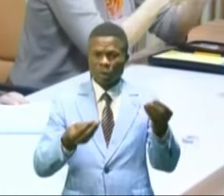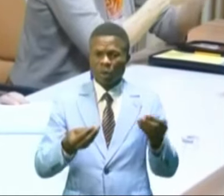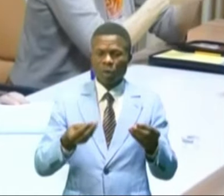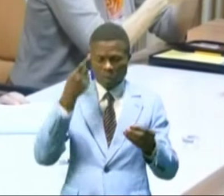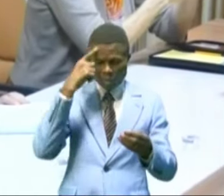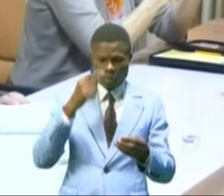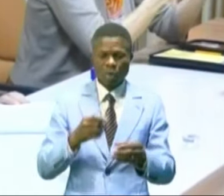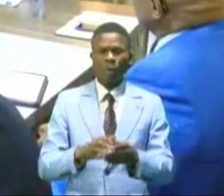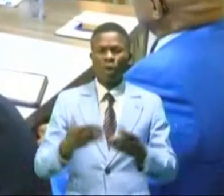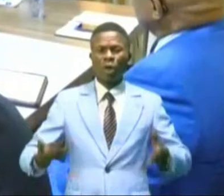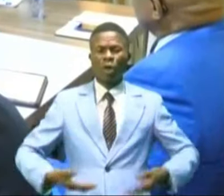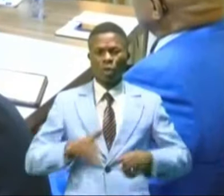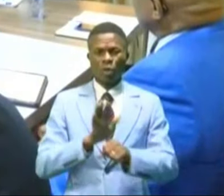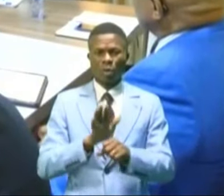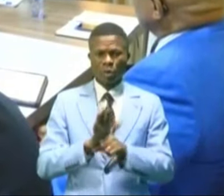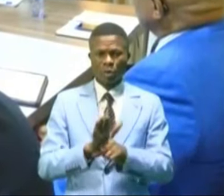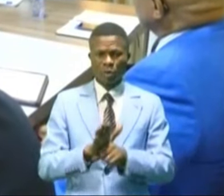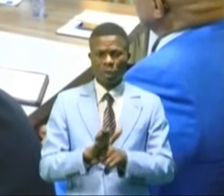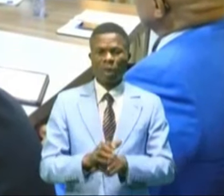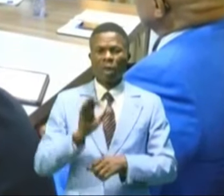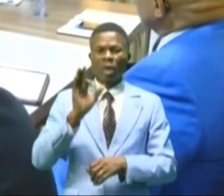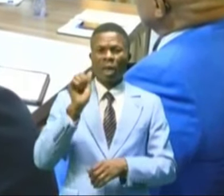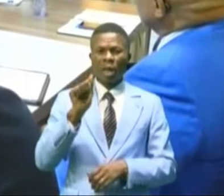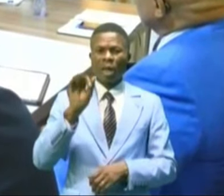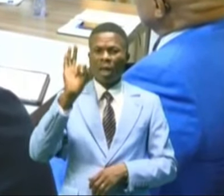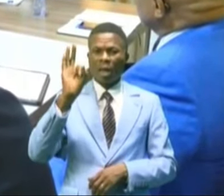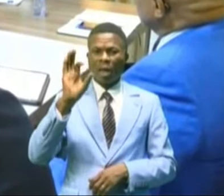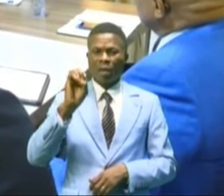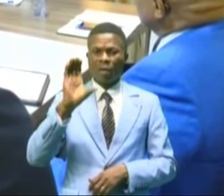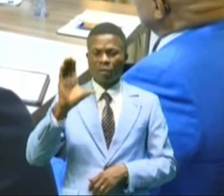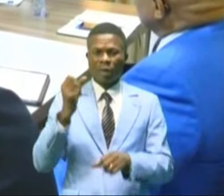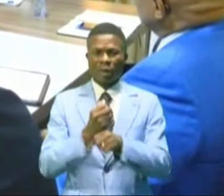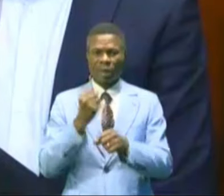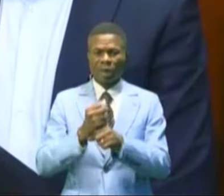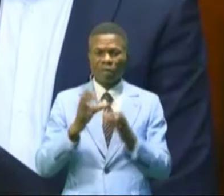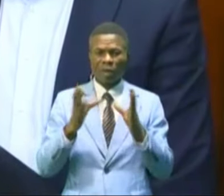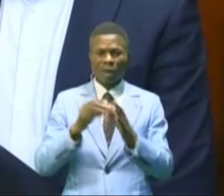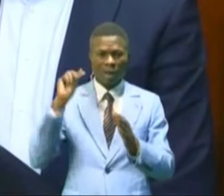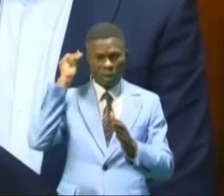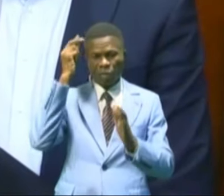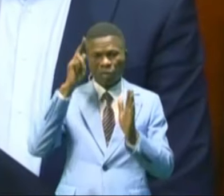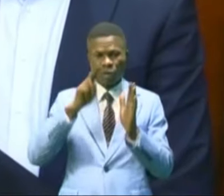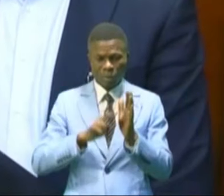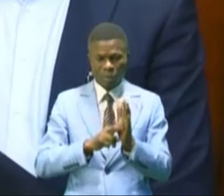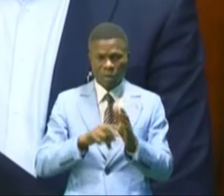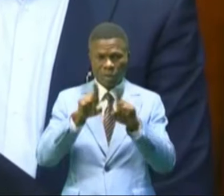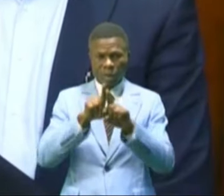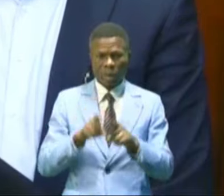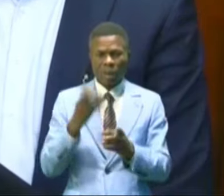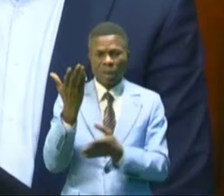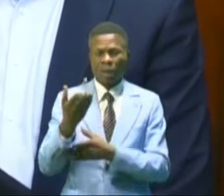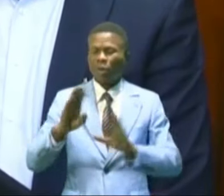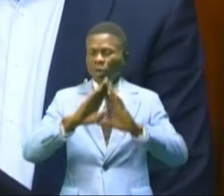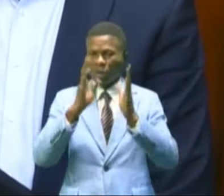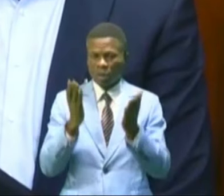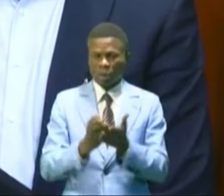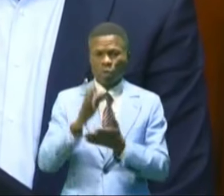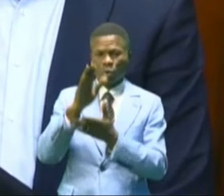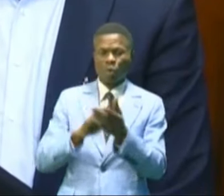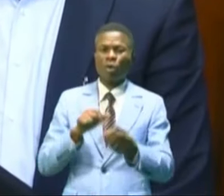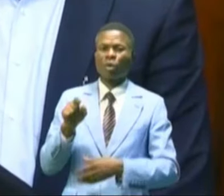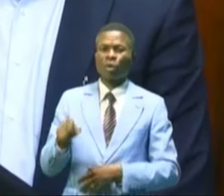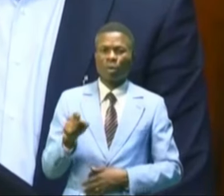je salue les efforts de la FEC pour travailler avec le gouvernement, aussi de représenter tous les membres de la FEC